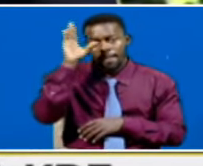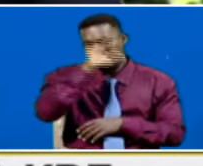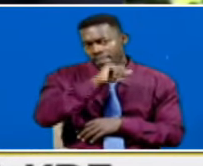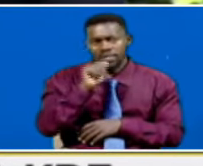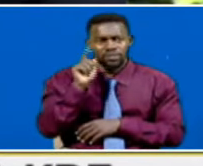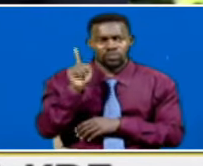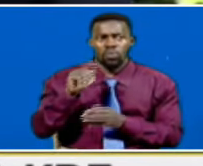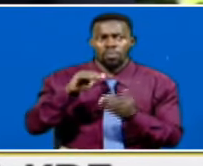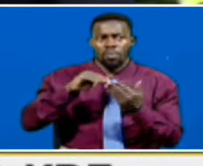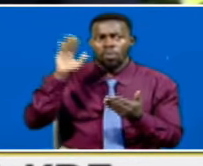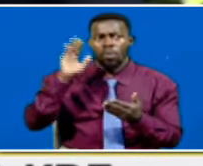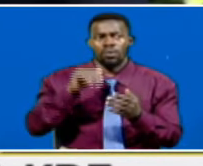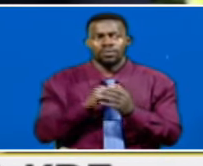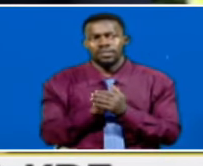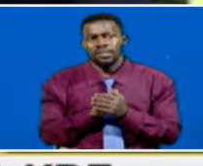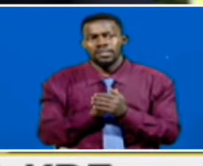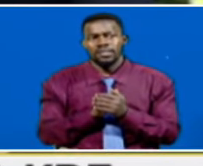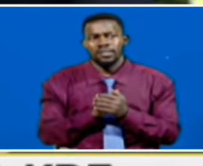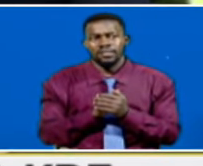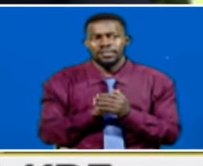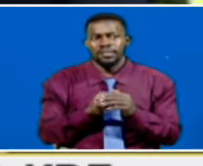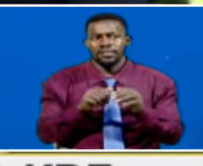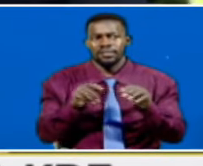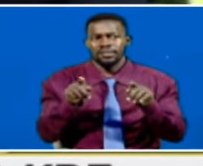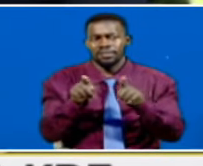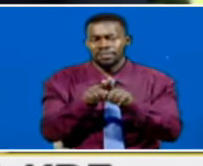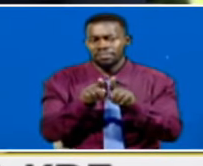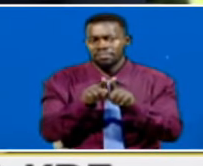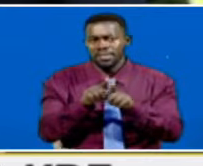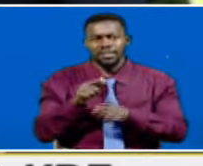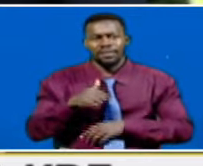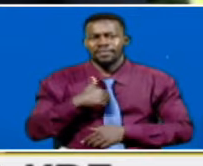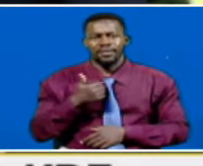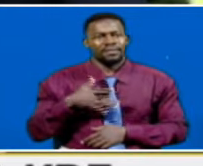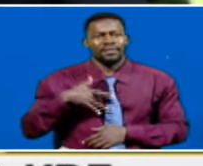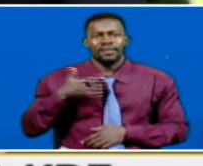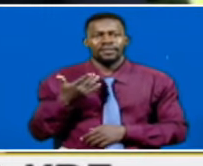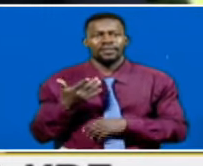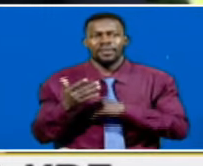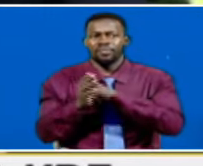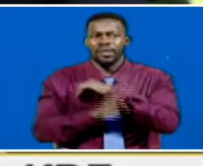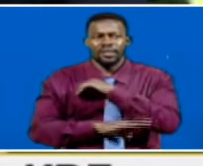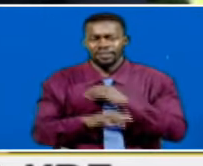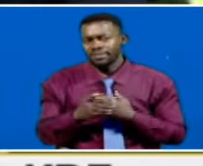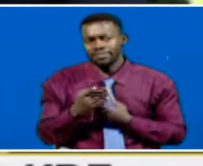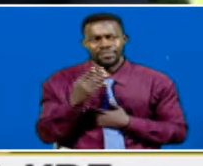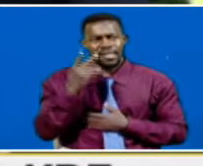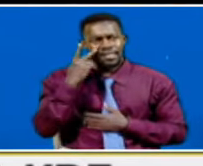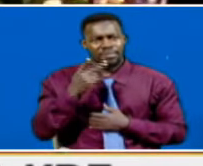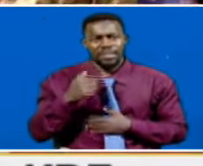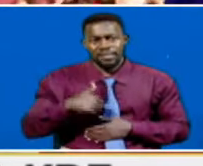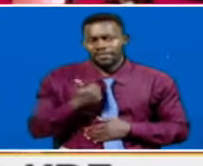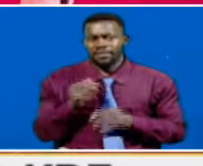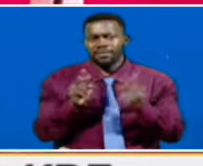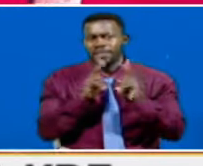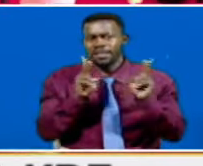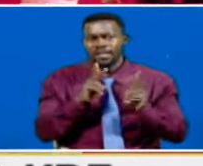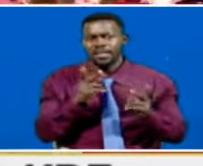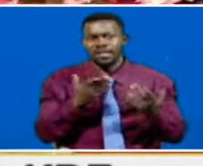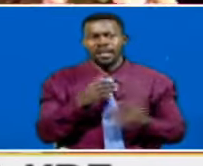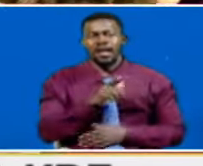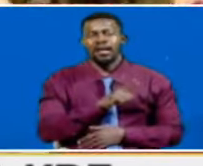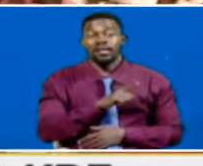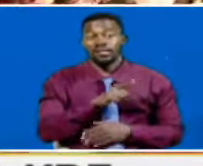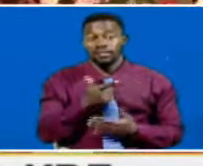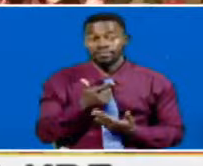And if one day I'm able to be half the woman you are, I would consider myself very lucky. Waliotoa